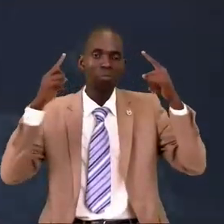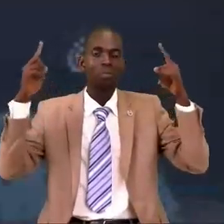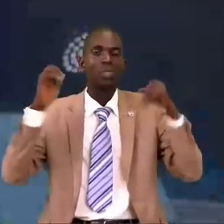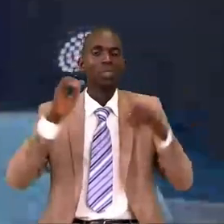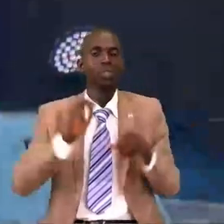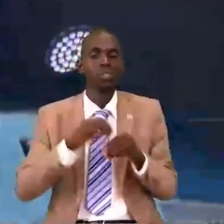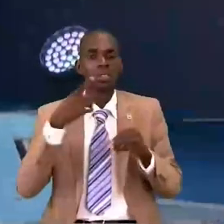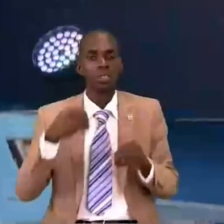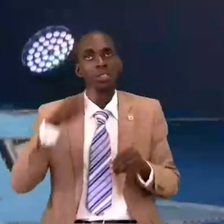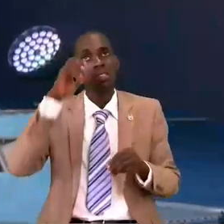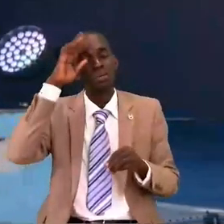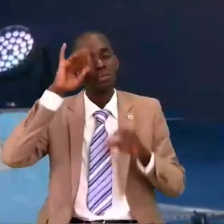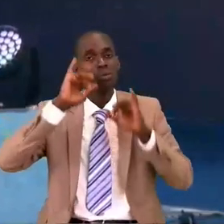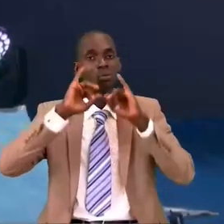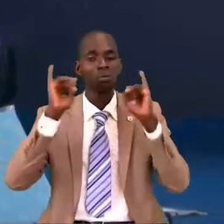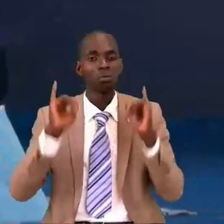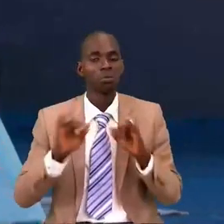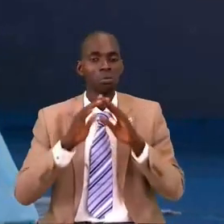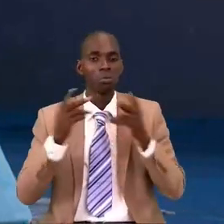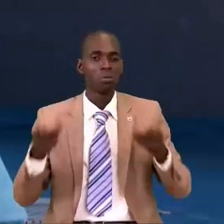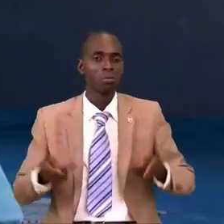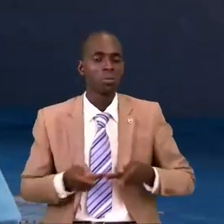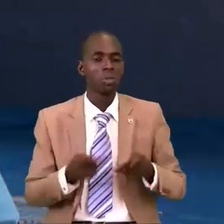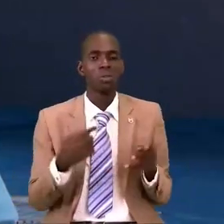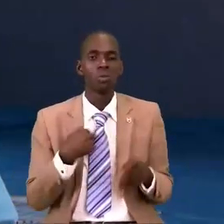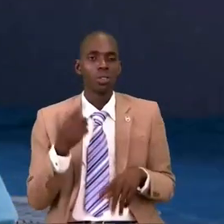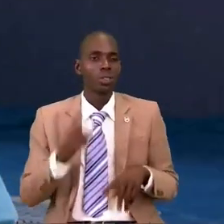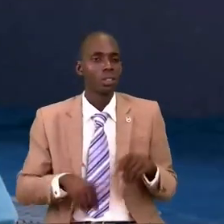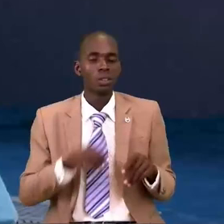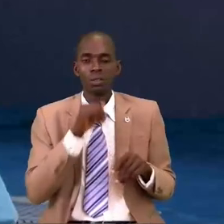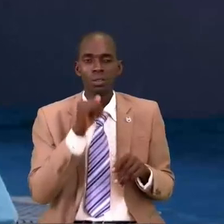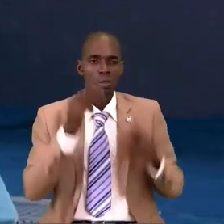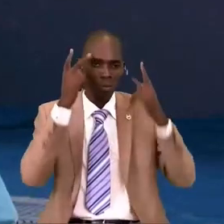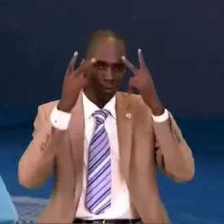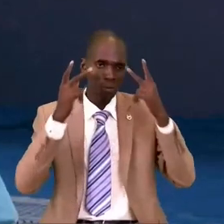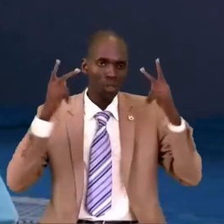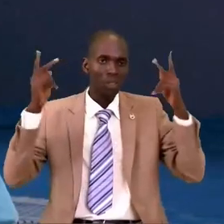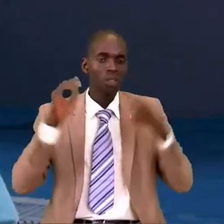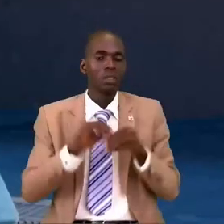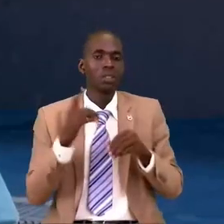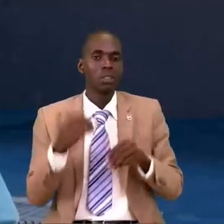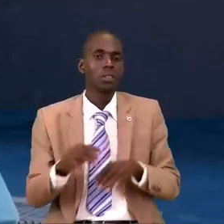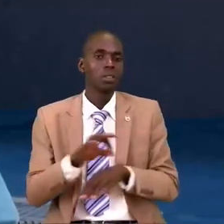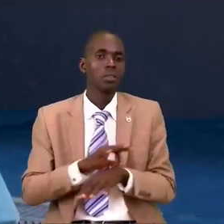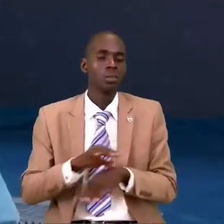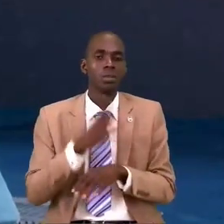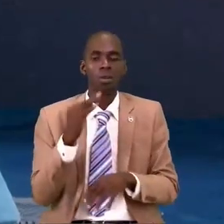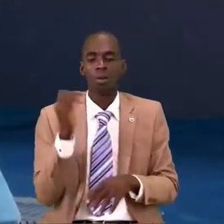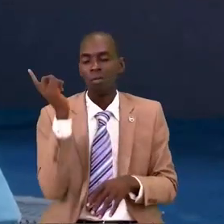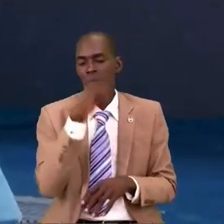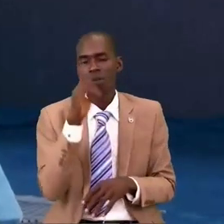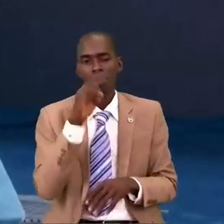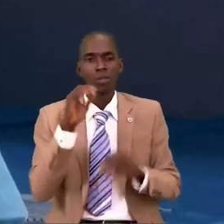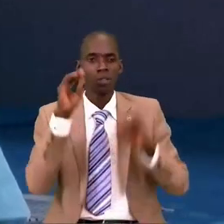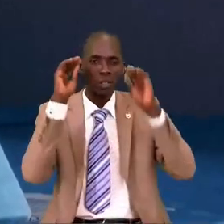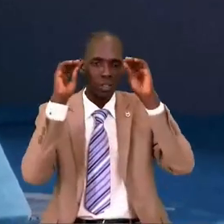On ne peut pas prospérer sur le terrain de la fausse doctrine. Il ne nous a pas envoyé là-bas. Là où il nous a envoyé,